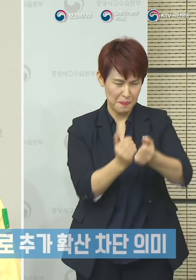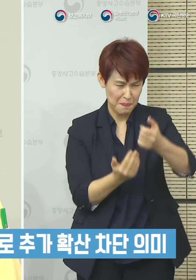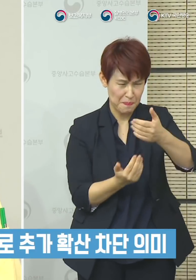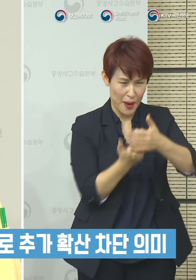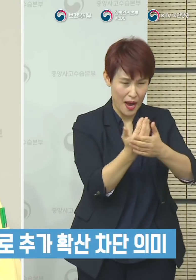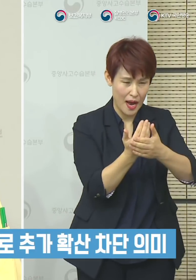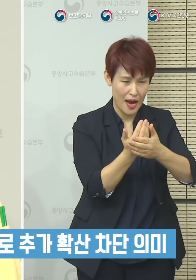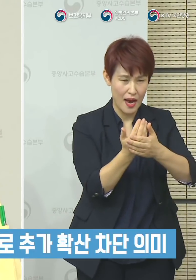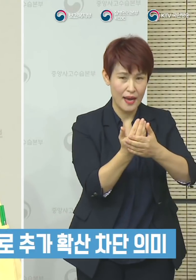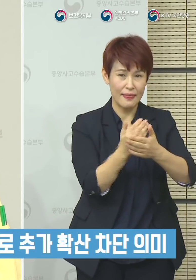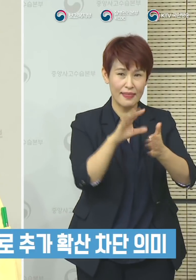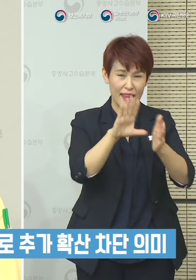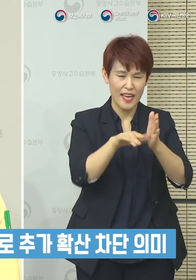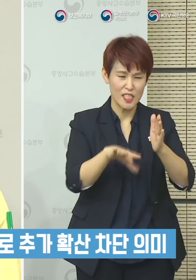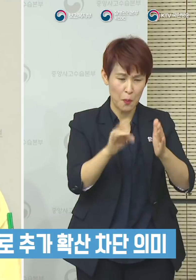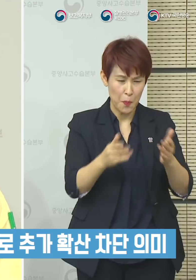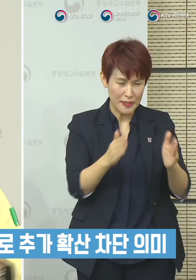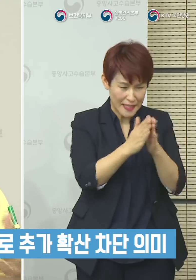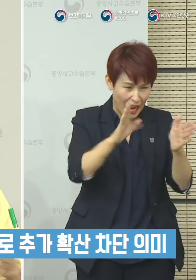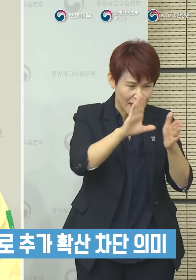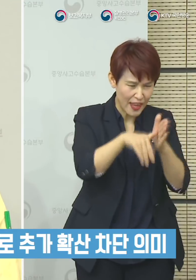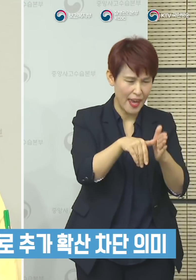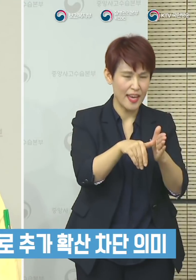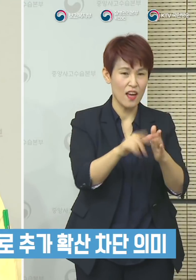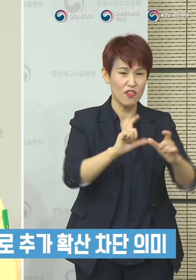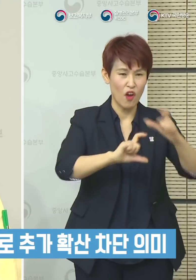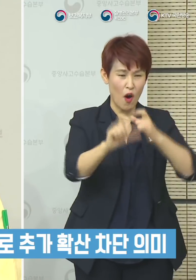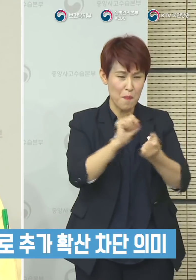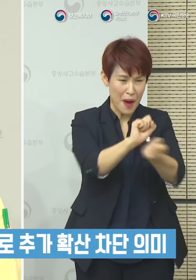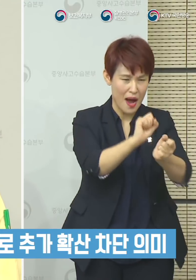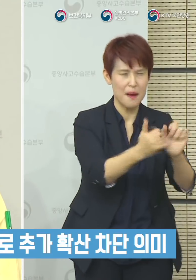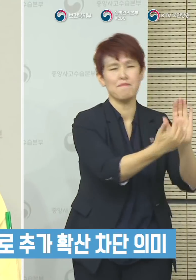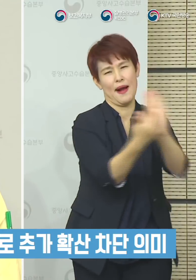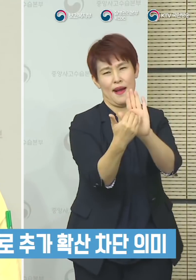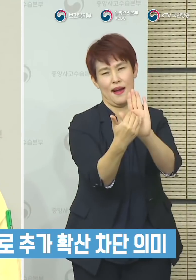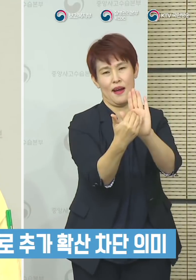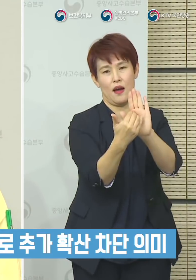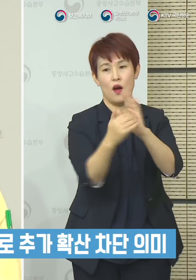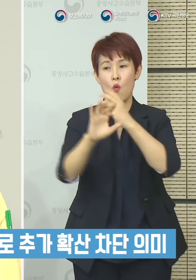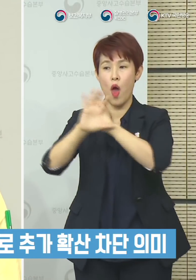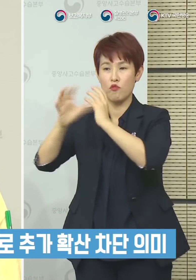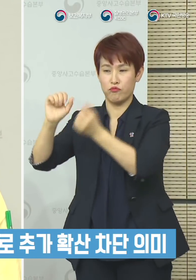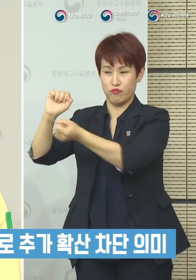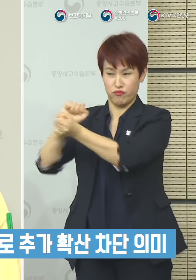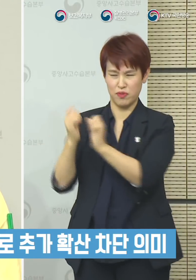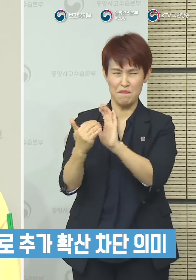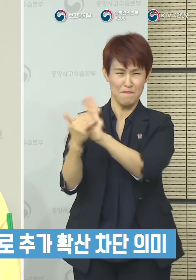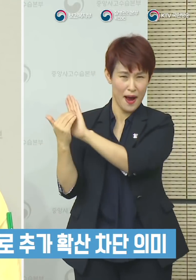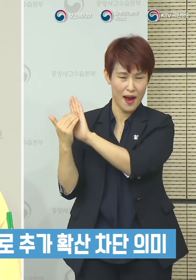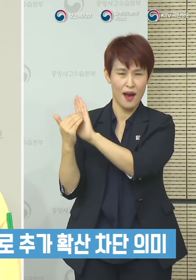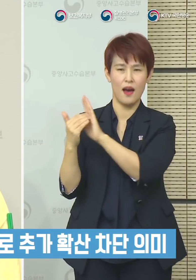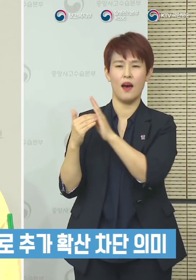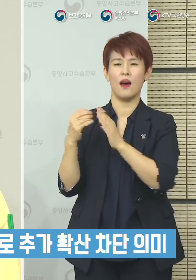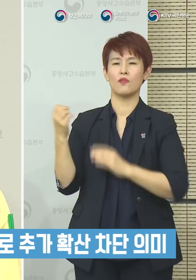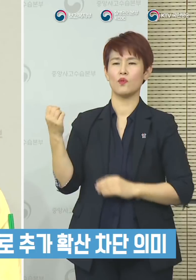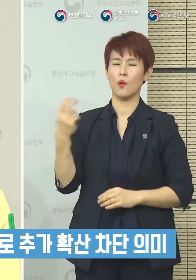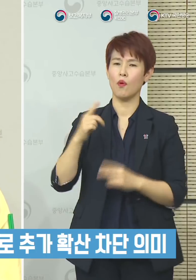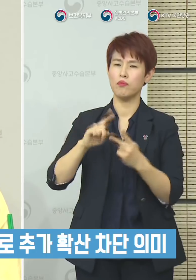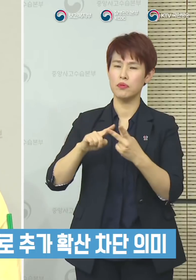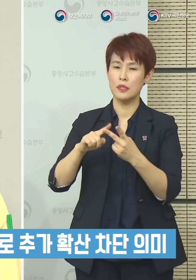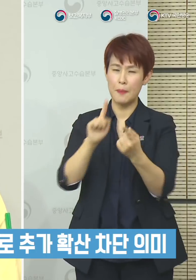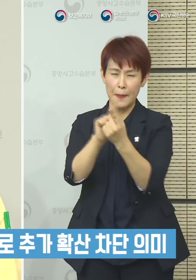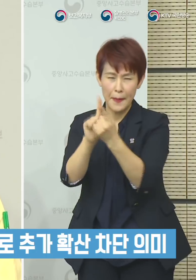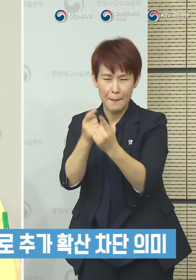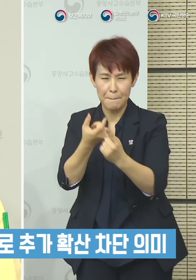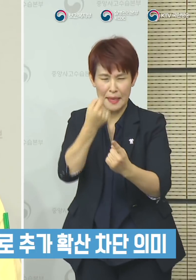발생의 초기 단계에서 추가적인 확산을 차단하는 장치가 되겠습니다. 외국으로부터 들어오는 걸 차단하든지 또